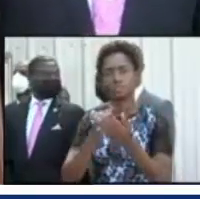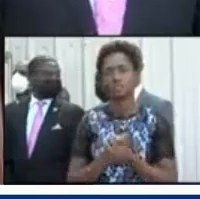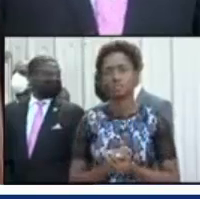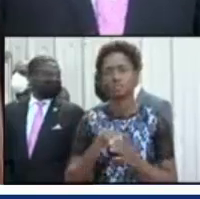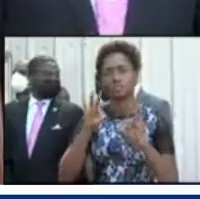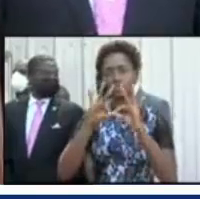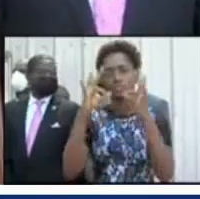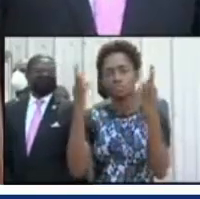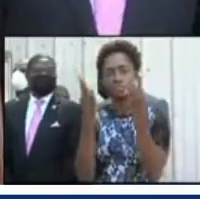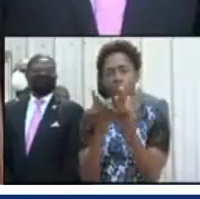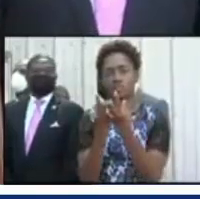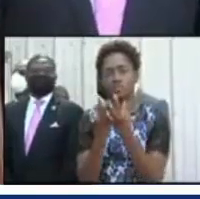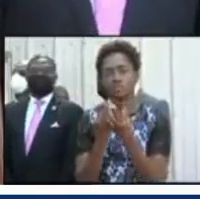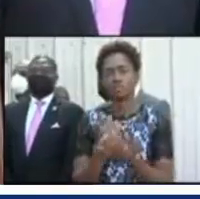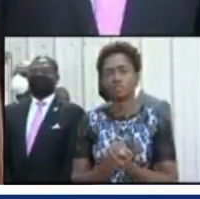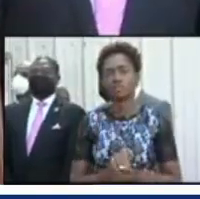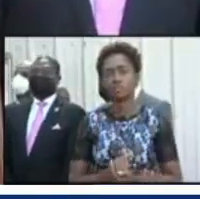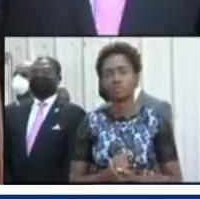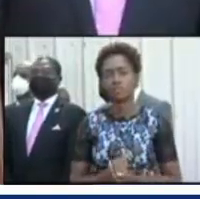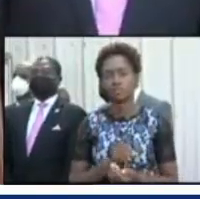by famille médecin.